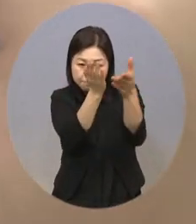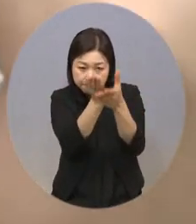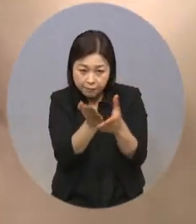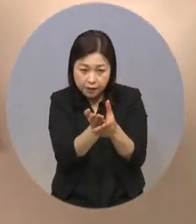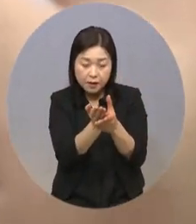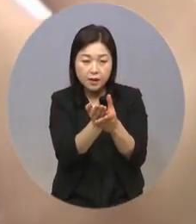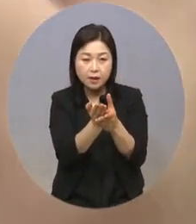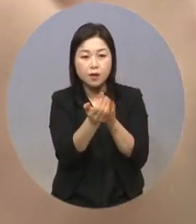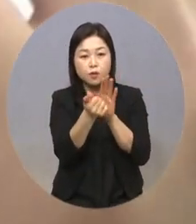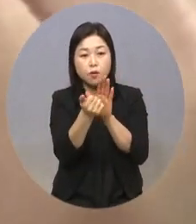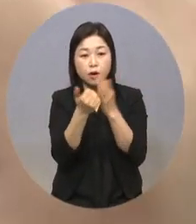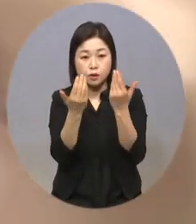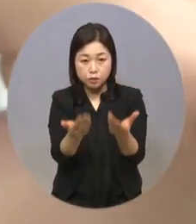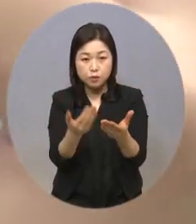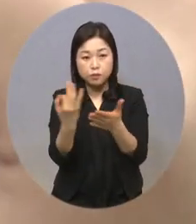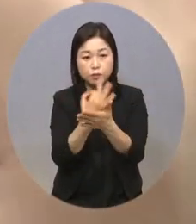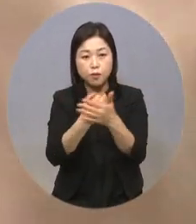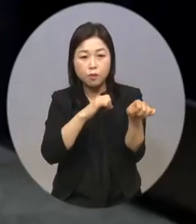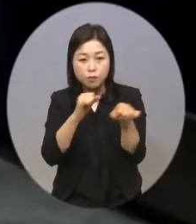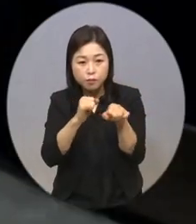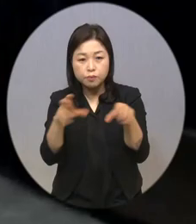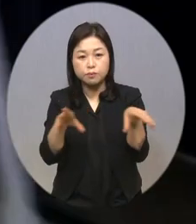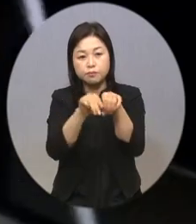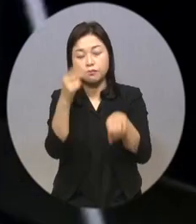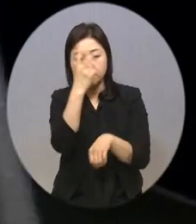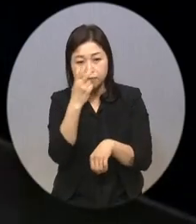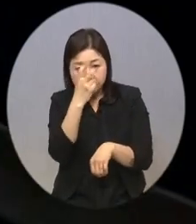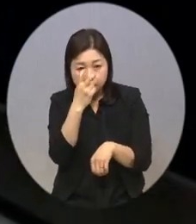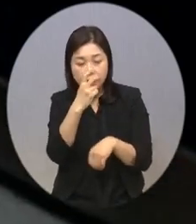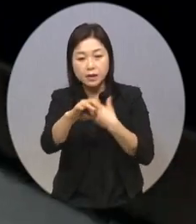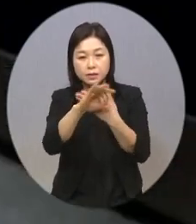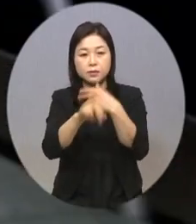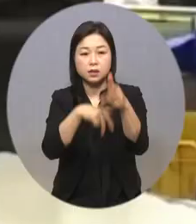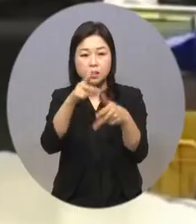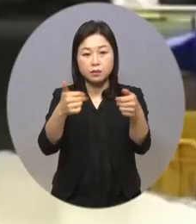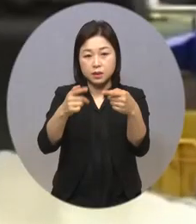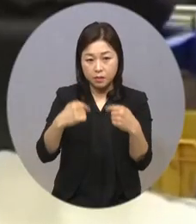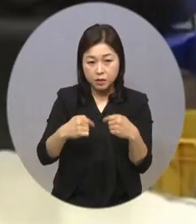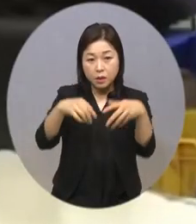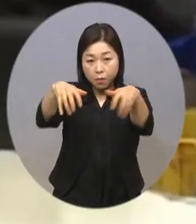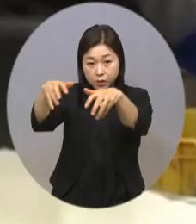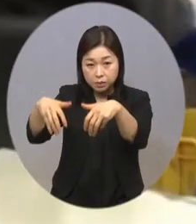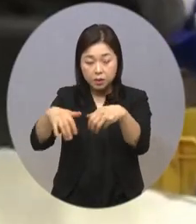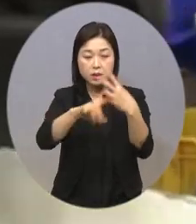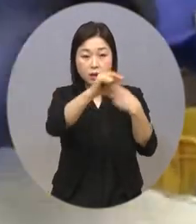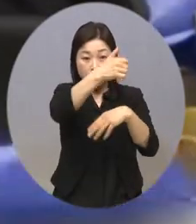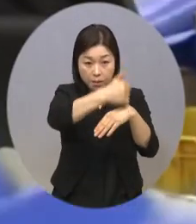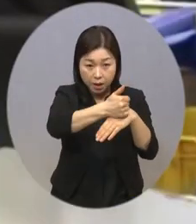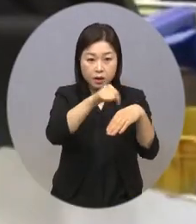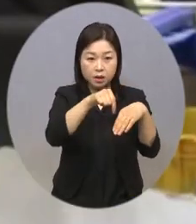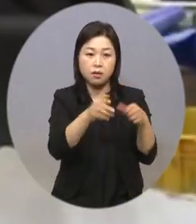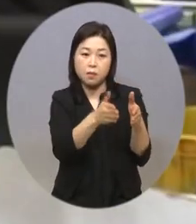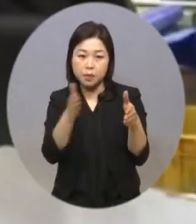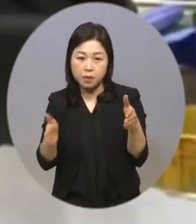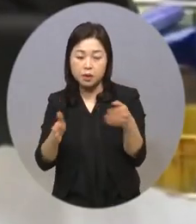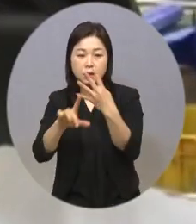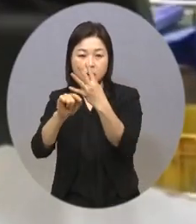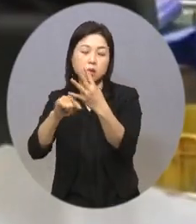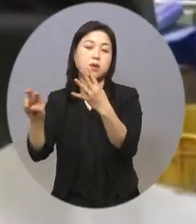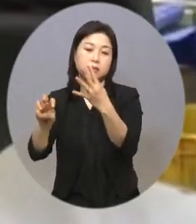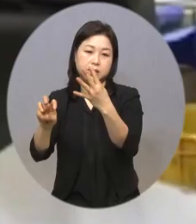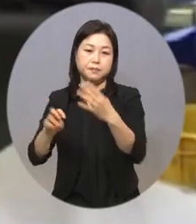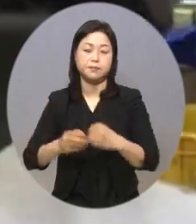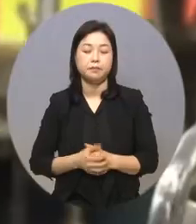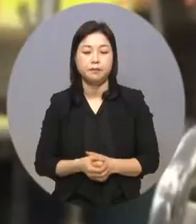중증장애인 소득활동종합조사 시범사업 참여자 모집기간을 당초 3월 말에서 4월 30일까지